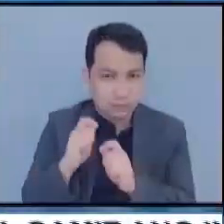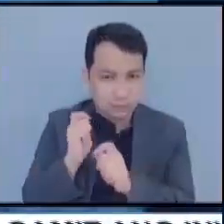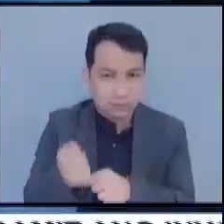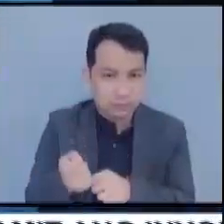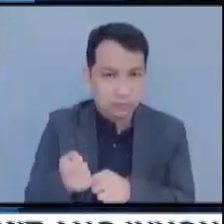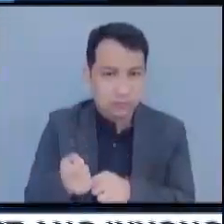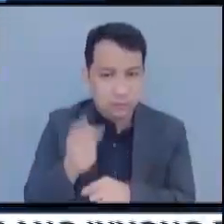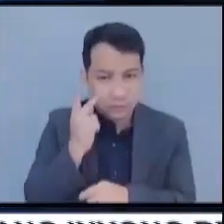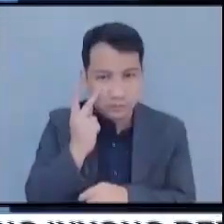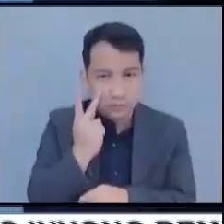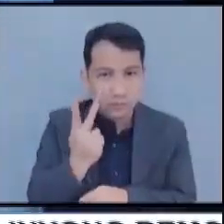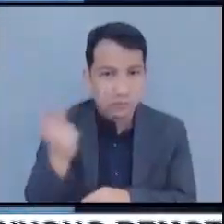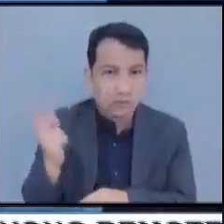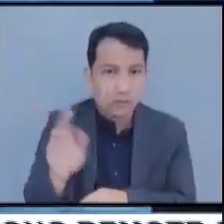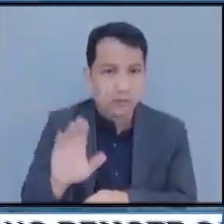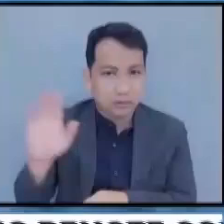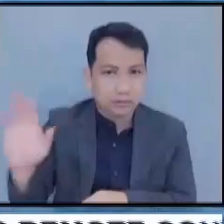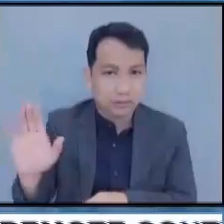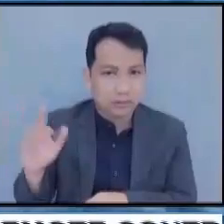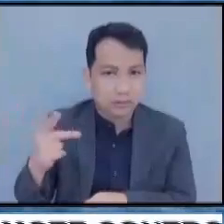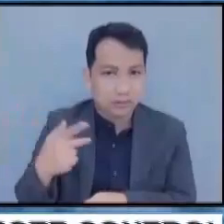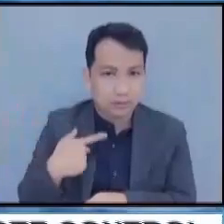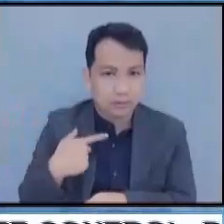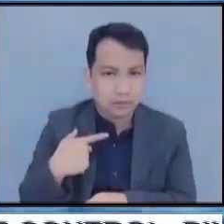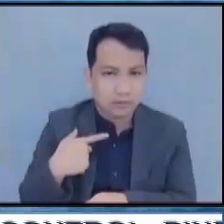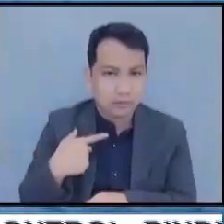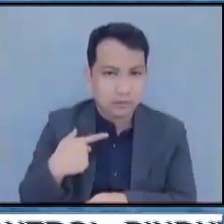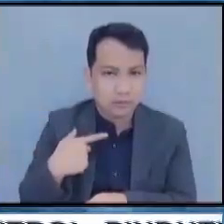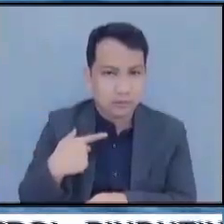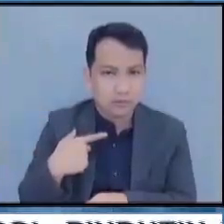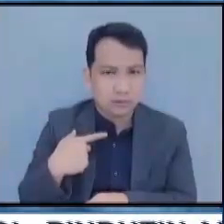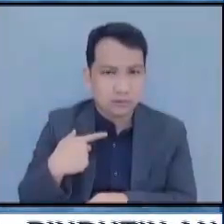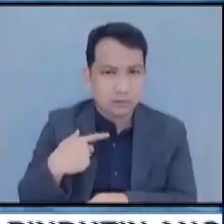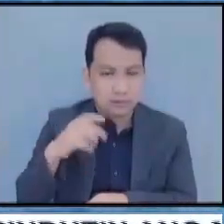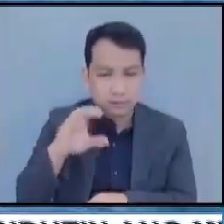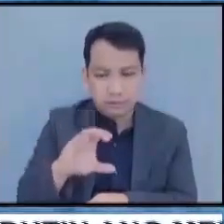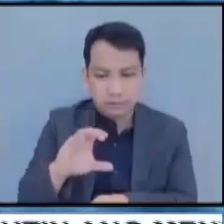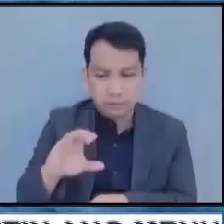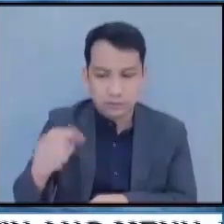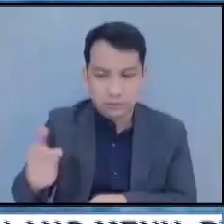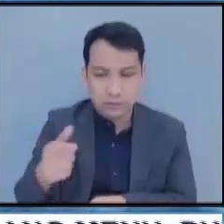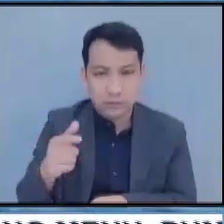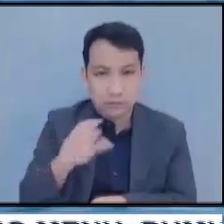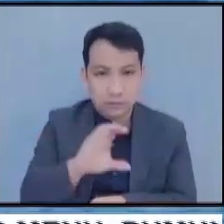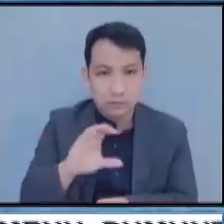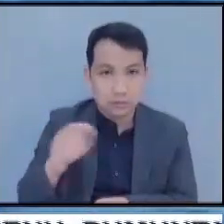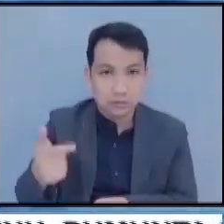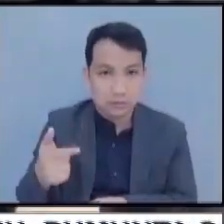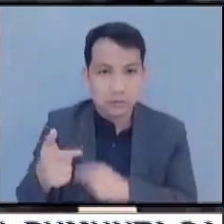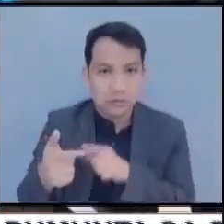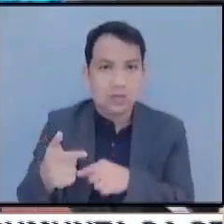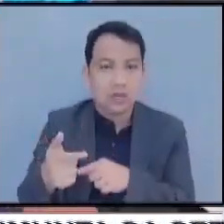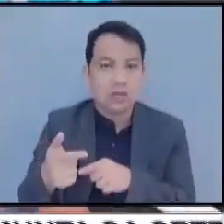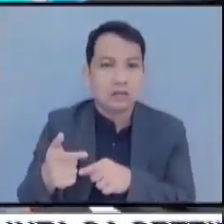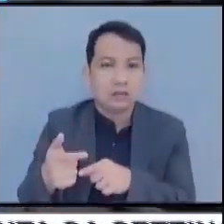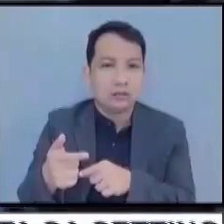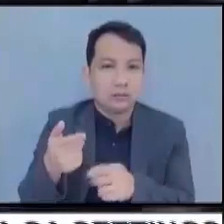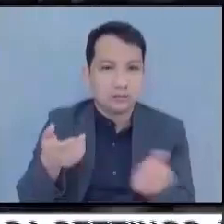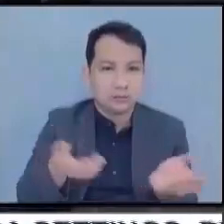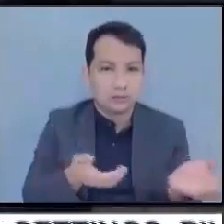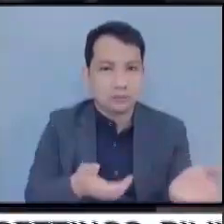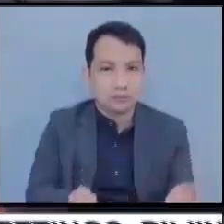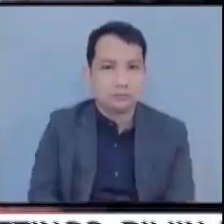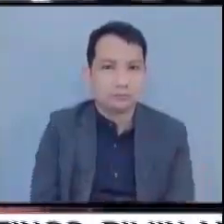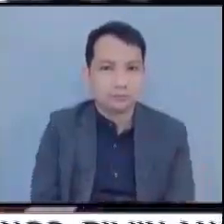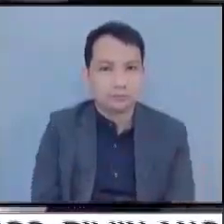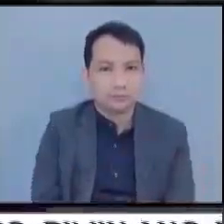dito sa kabilang bahagi na nandito pa rin yung nagbabantay itong China Coast Guard kung saan kanina pa nakabuntot. Isa si Rod Mark sa